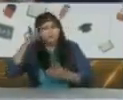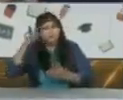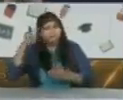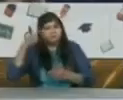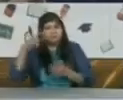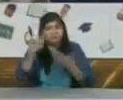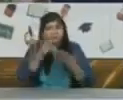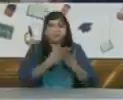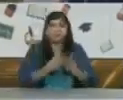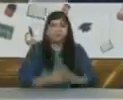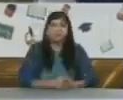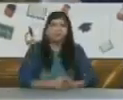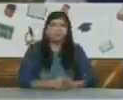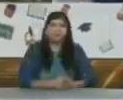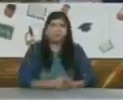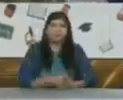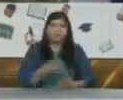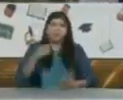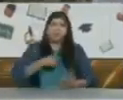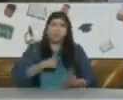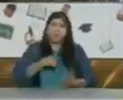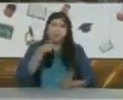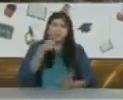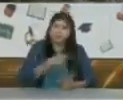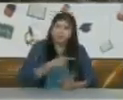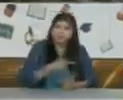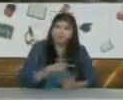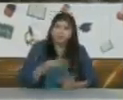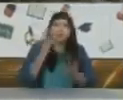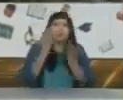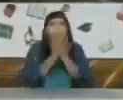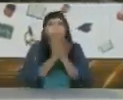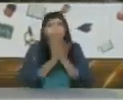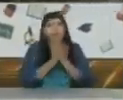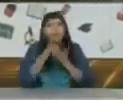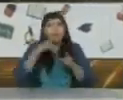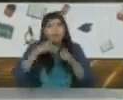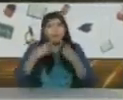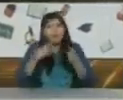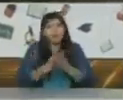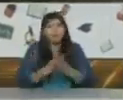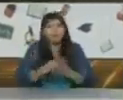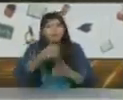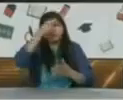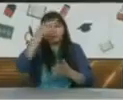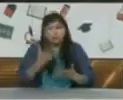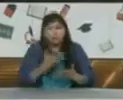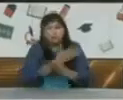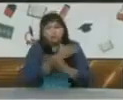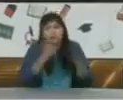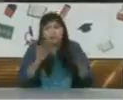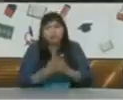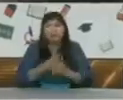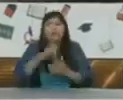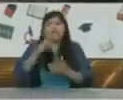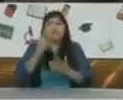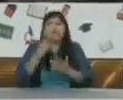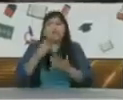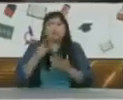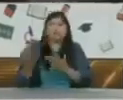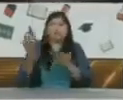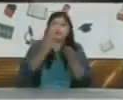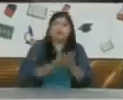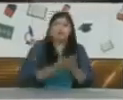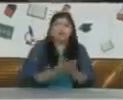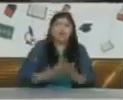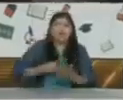देखता हूं। मैं कहता हूं जबकि पढ़ाई की बात हो तो कठिन जो है उसको पहले लीजिए। आपका